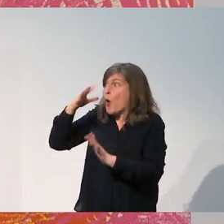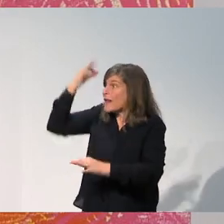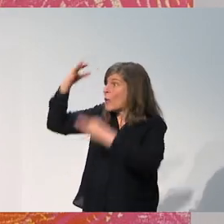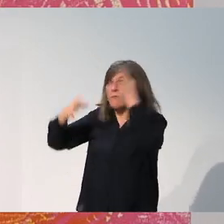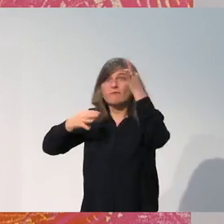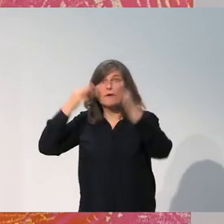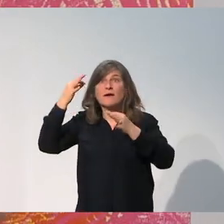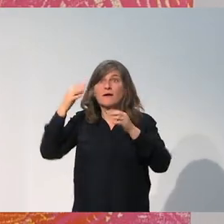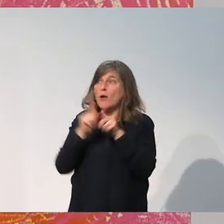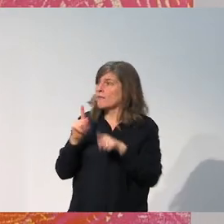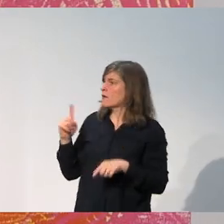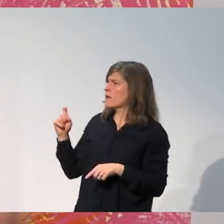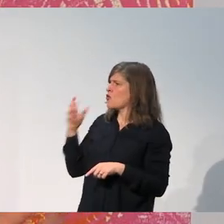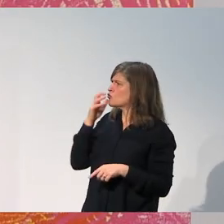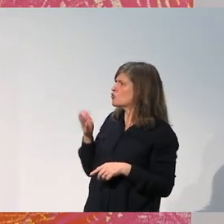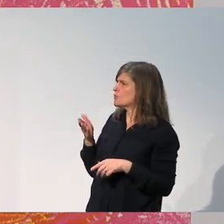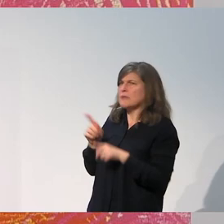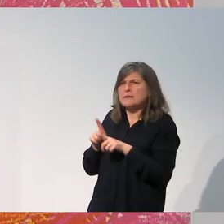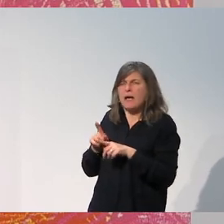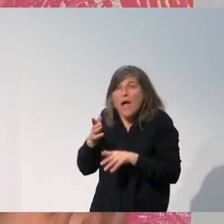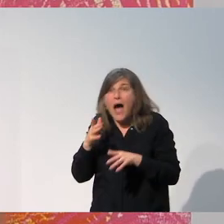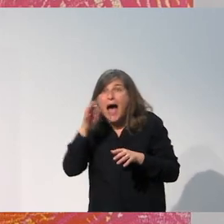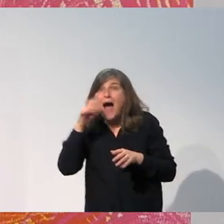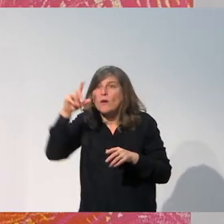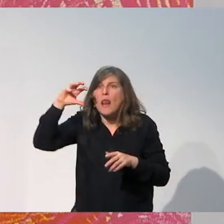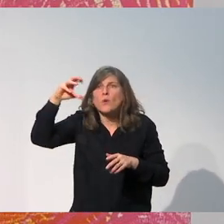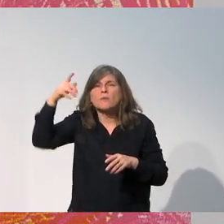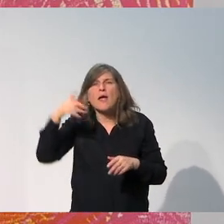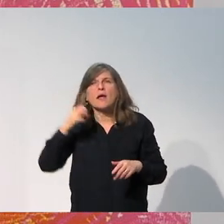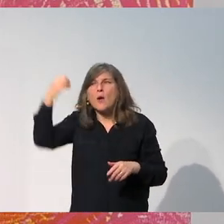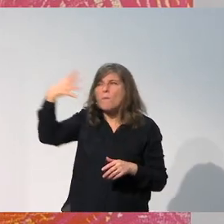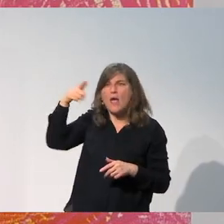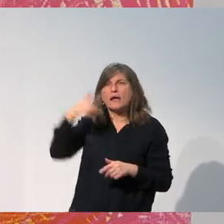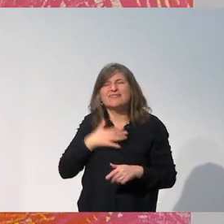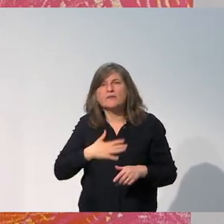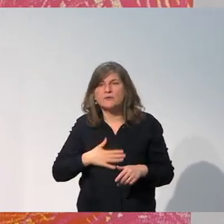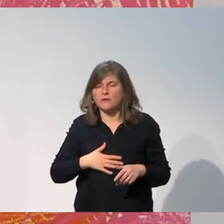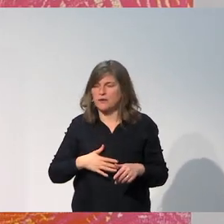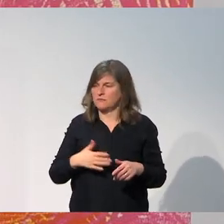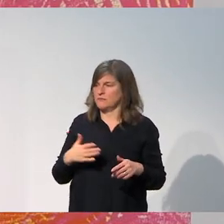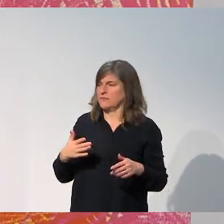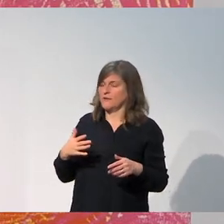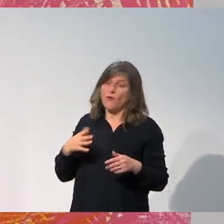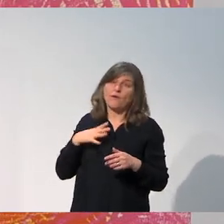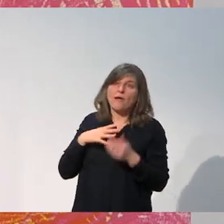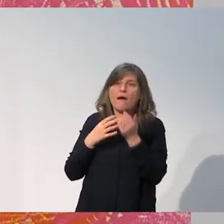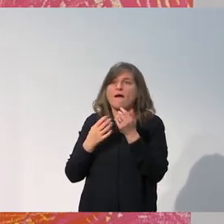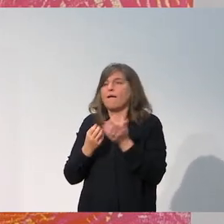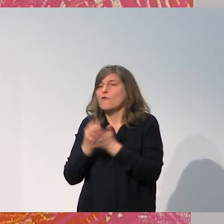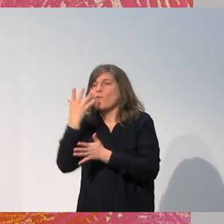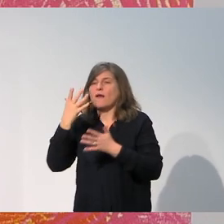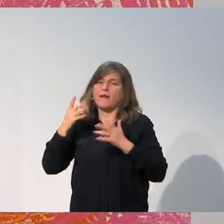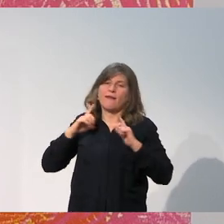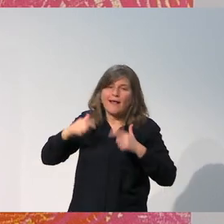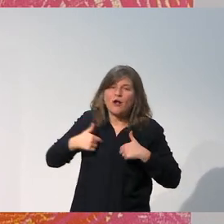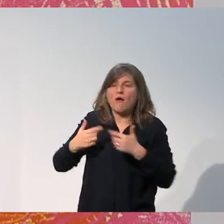on redécouvre l'eau chaude, quoi, qui redécouvre les bienfaits de la lumière, et donc fleurissent les écoles au soleil, toutes les